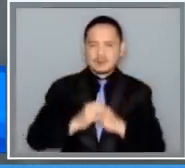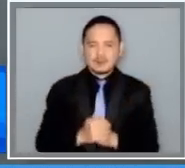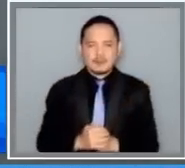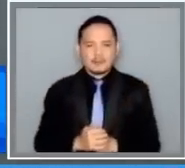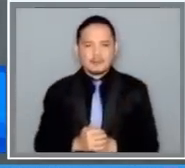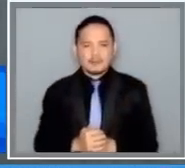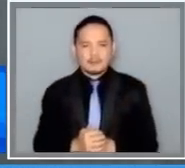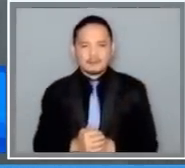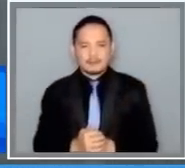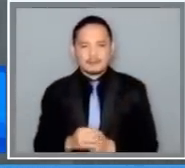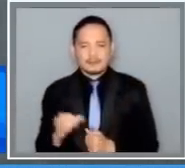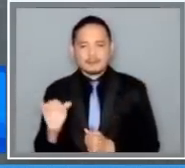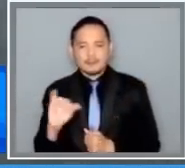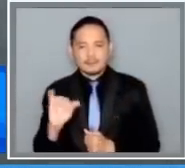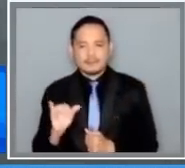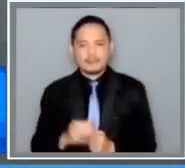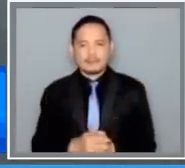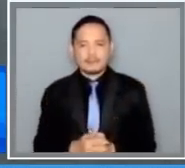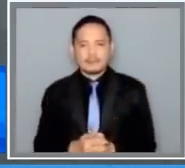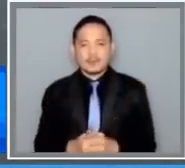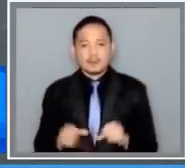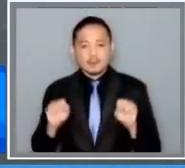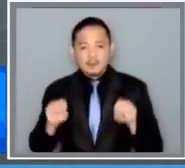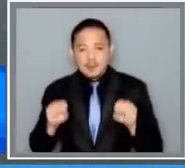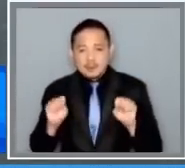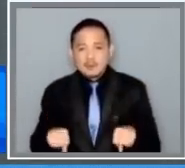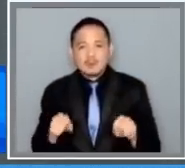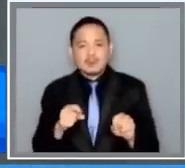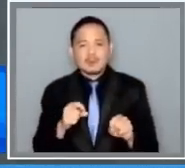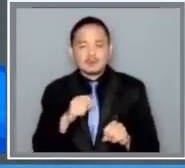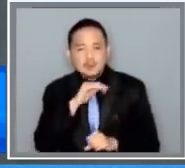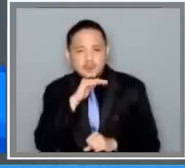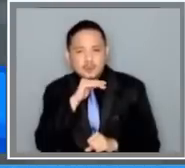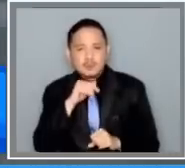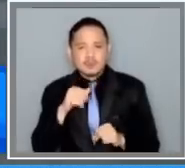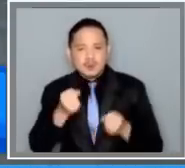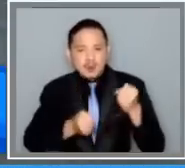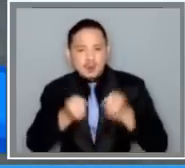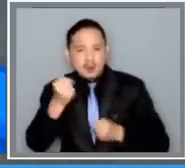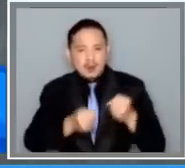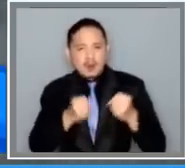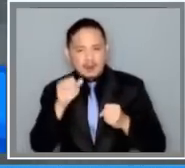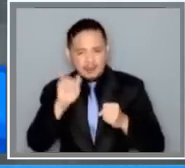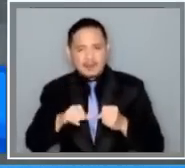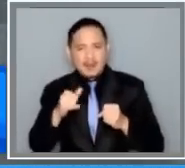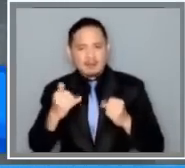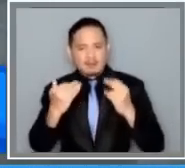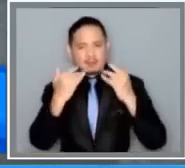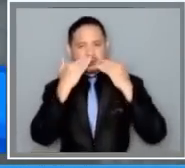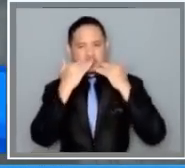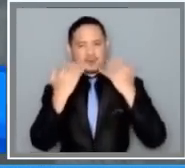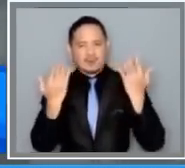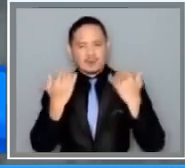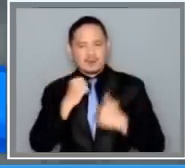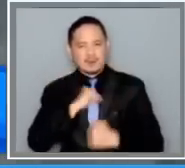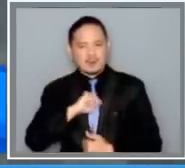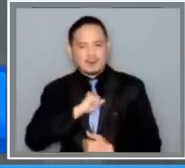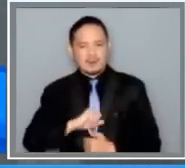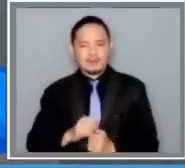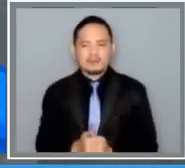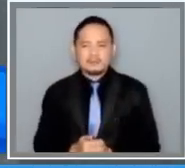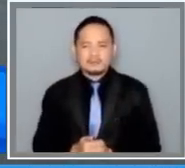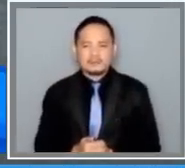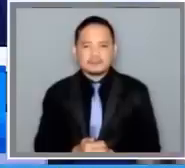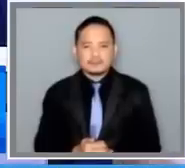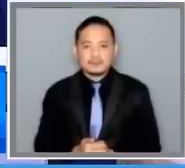baka ito ay kagagawan din naman talaga ng usok bala sa mga sasakyan natin. Oo. Ay, kung halimbawa, magmamask,